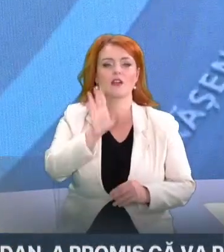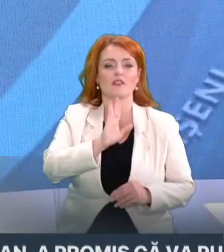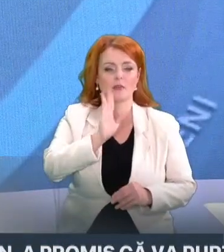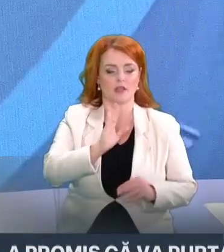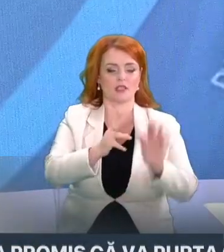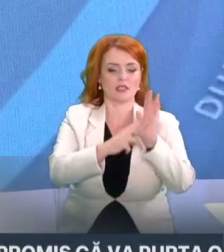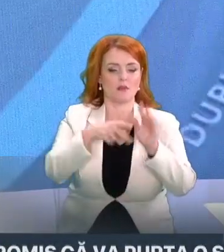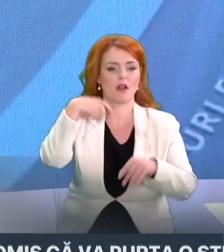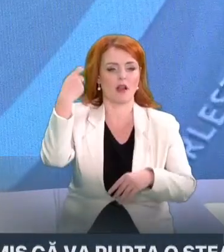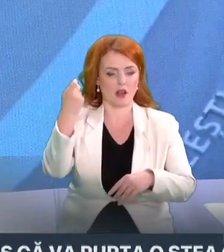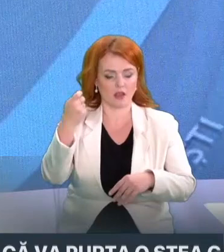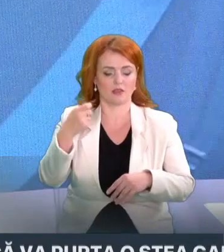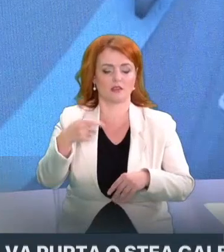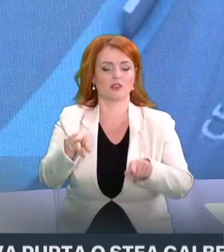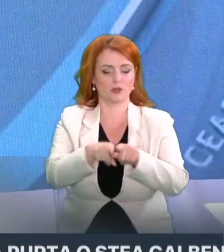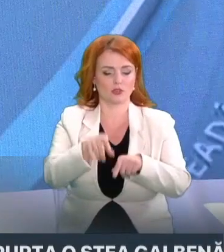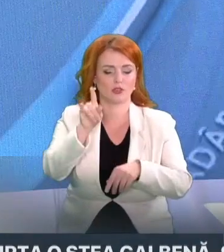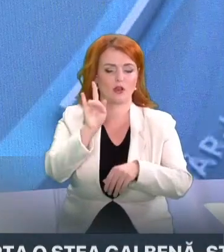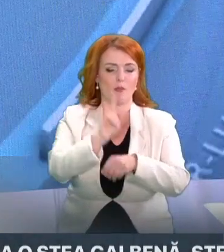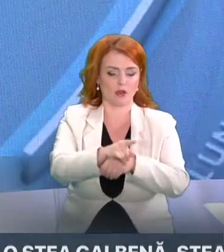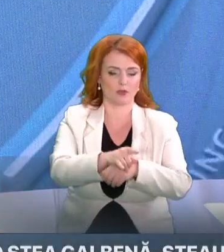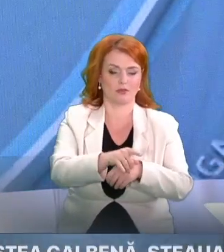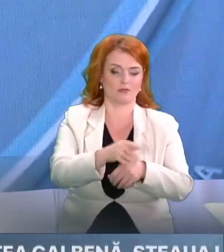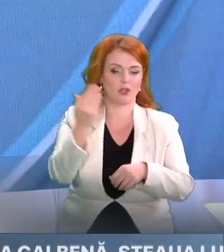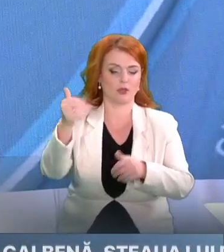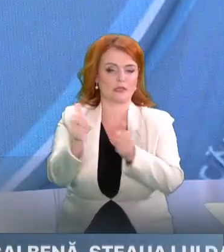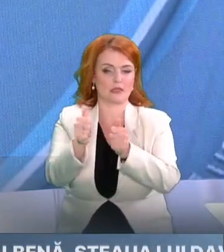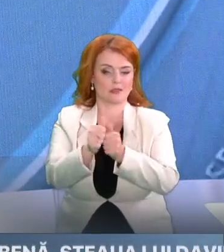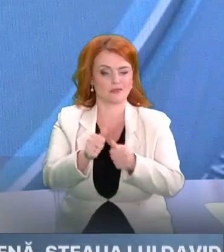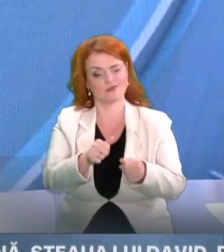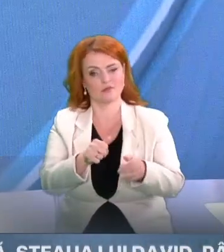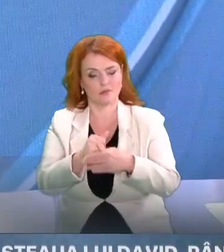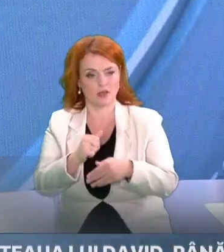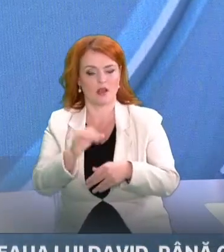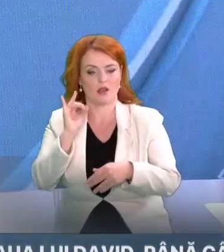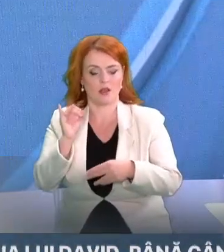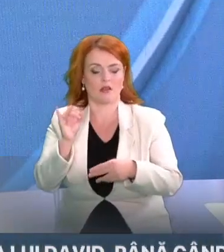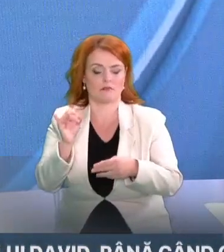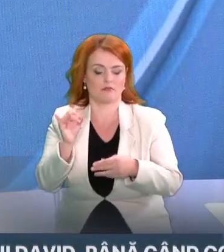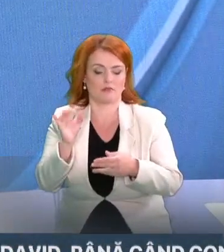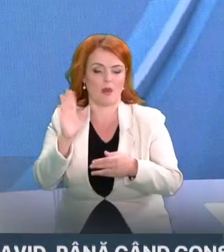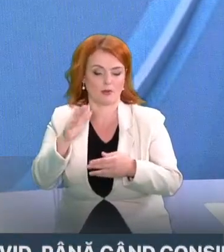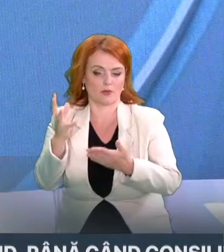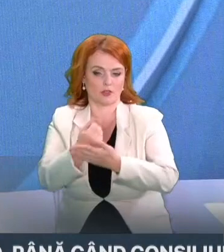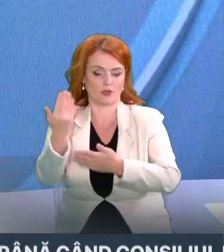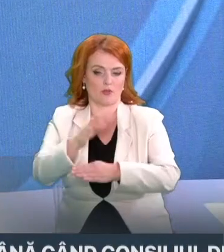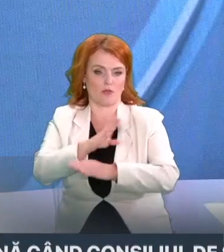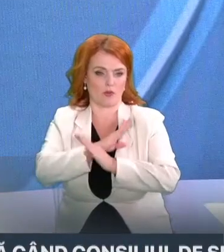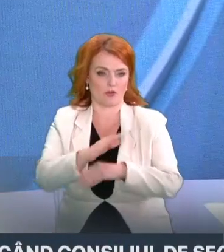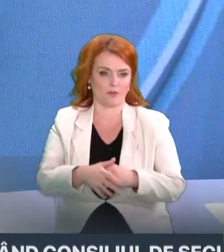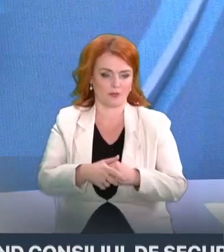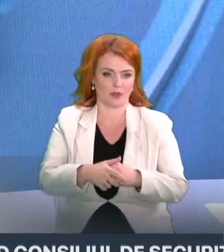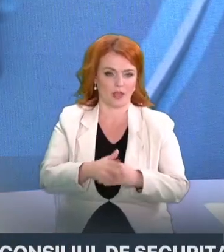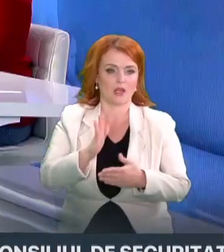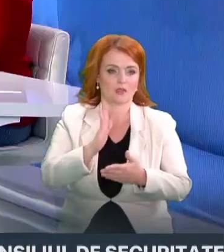7 ani, a fost ademenită de unul dintre vecini și a rămas fără suflare. Sunt în